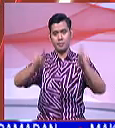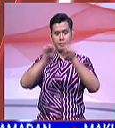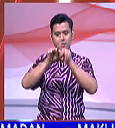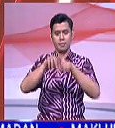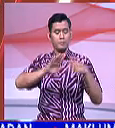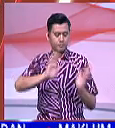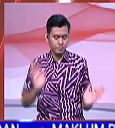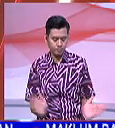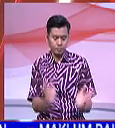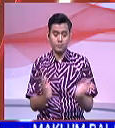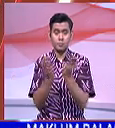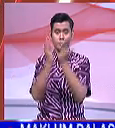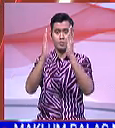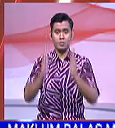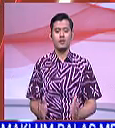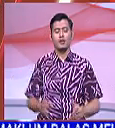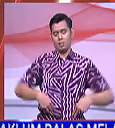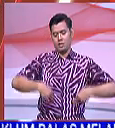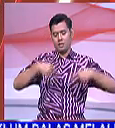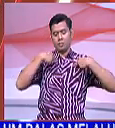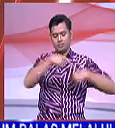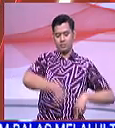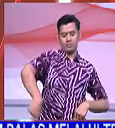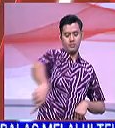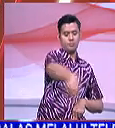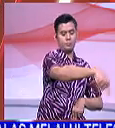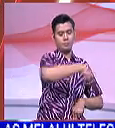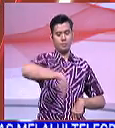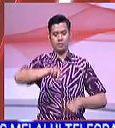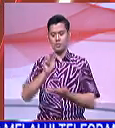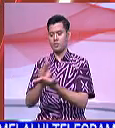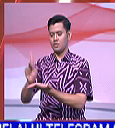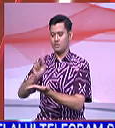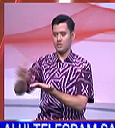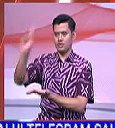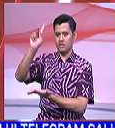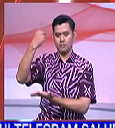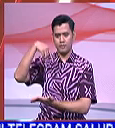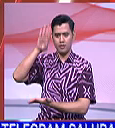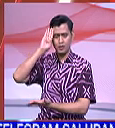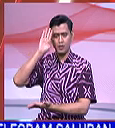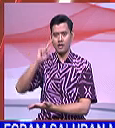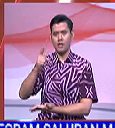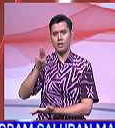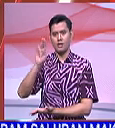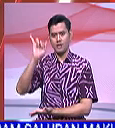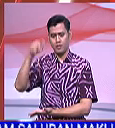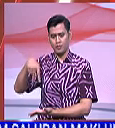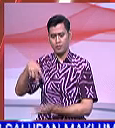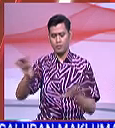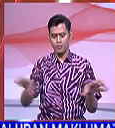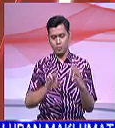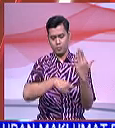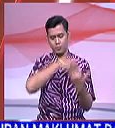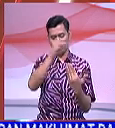menggalakkan mahasiswa hidup bermasyarakat collection University Islam fresco X mengambil inisiatif masyarakat program ia